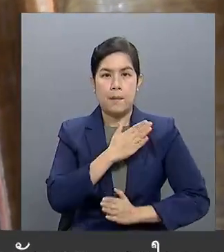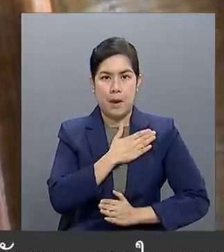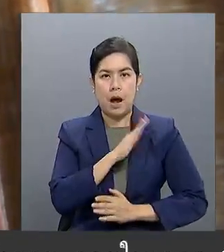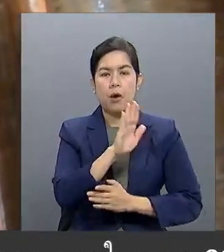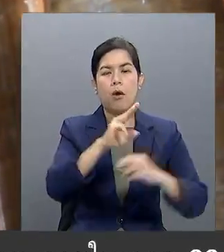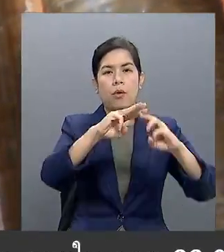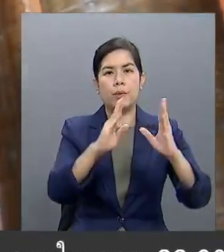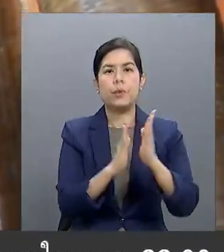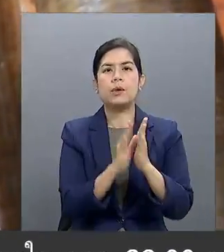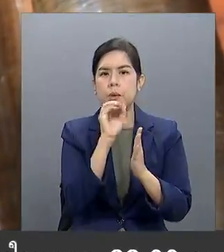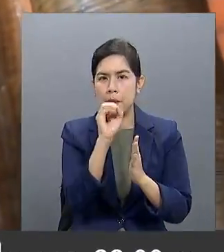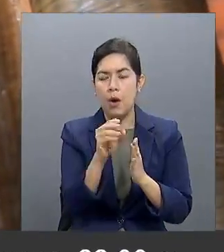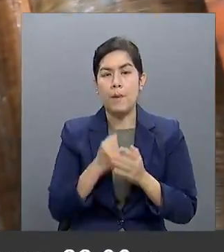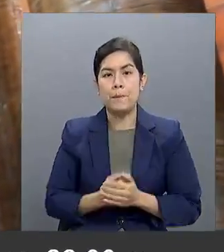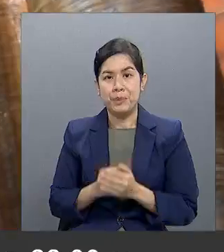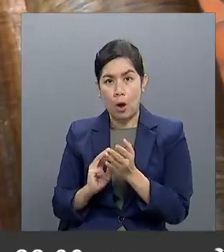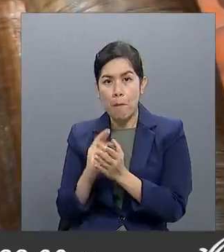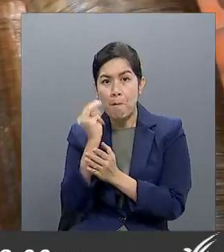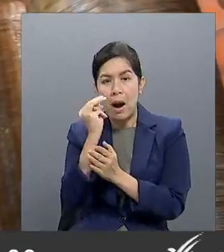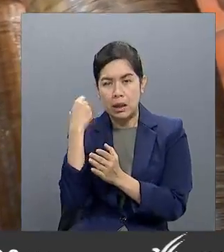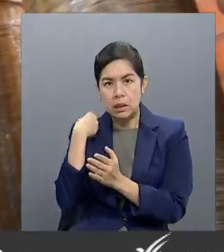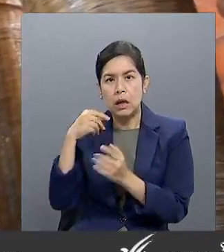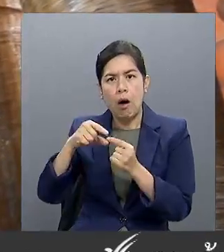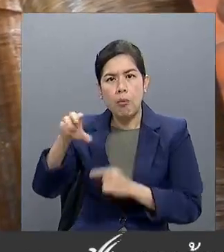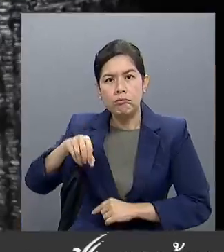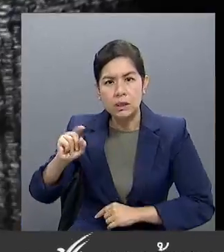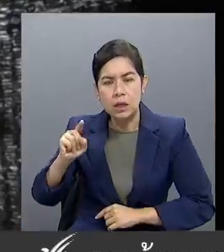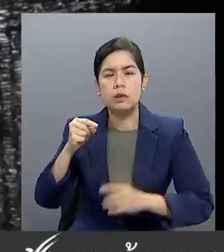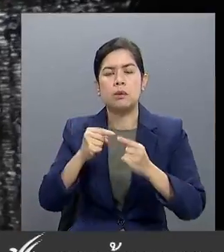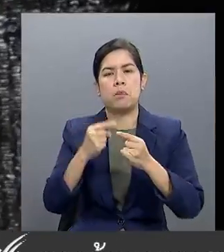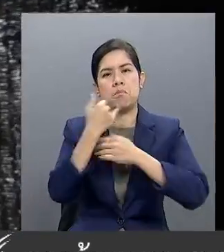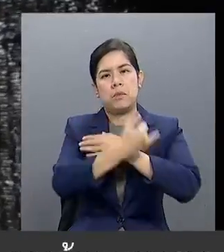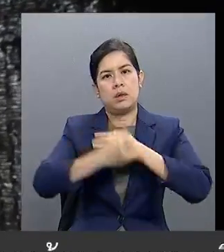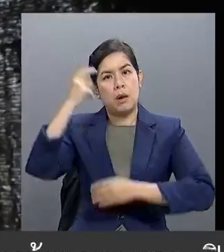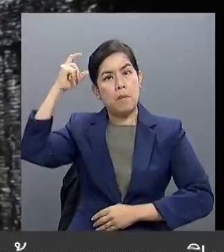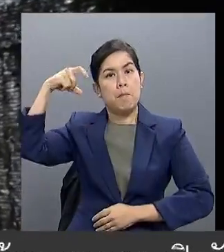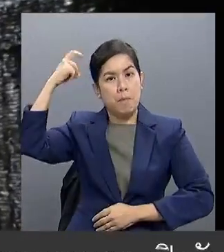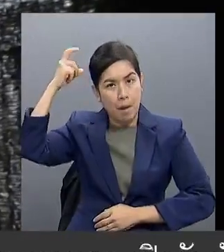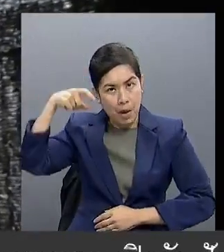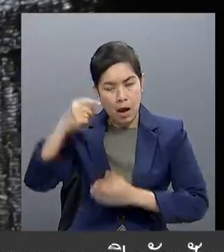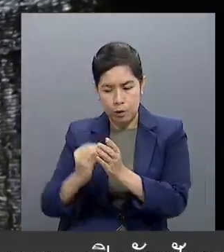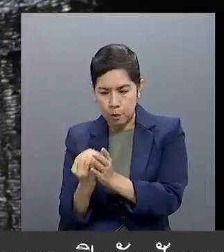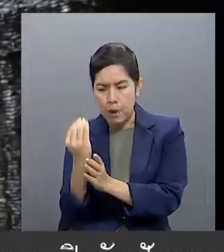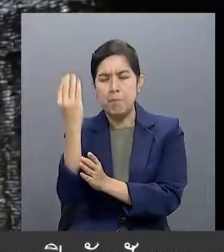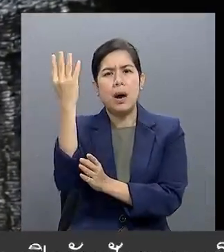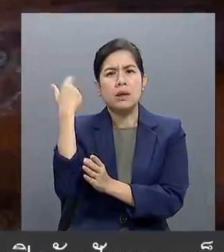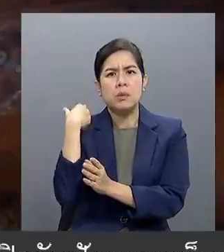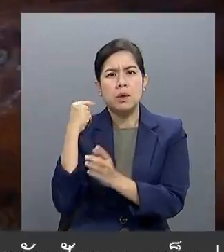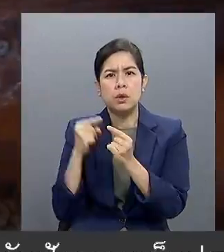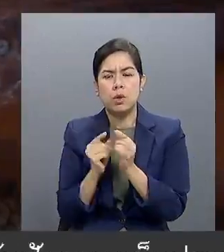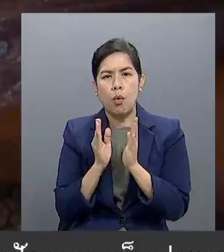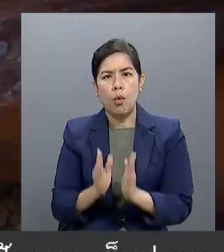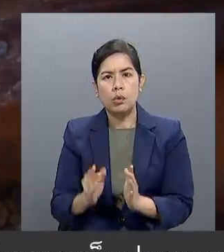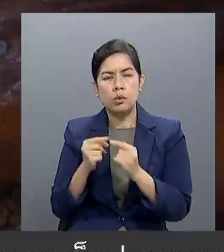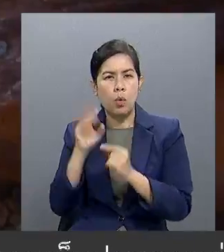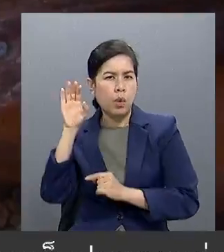านได้นำไม้ชนิดนี้มาจากประเทศเมียนมาเป็นไม้มงคลค่ะมีถิ่นกำเนิดอยู่บนเขาสูงตามท้องถิ่นมีชื่อว่าไม้มุงเป็นไม้